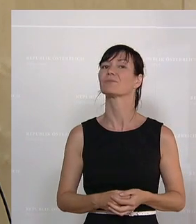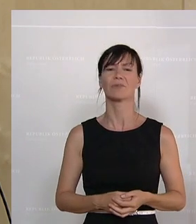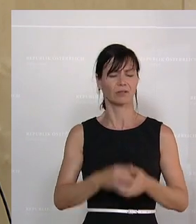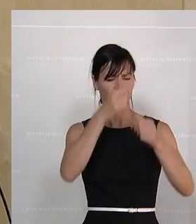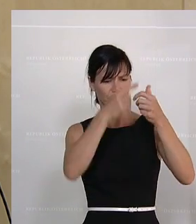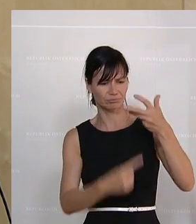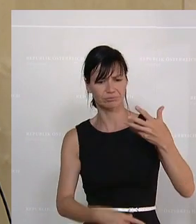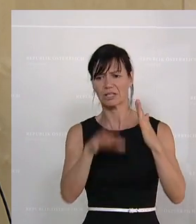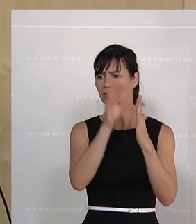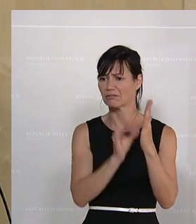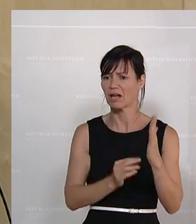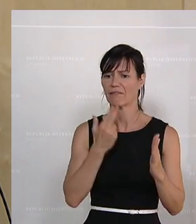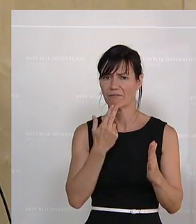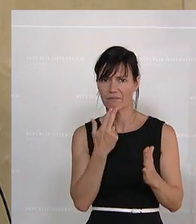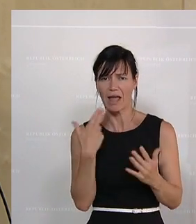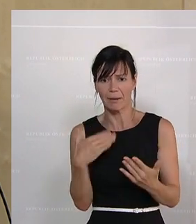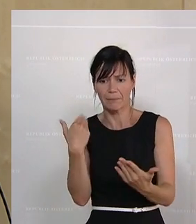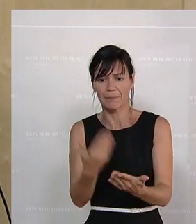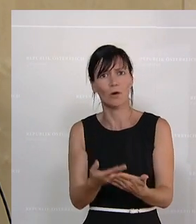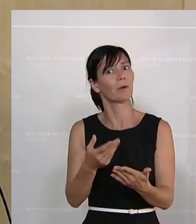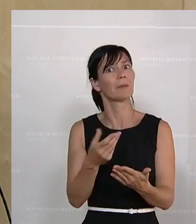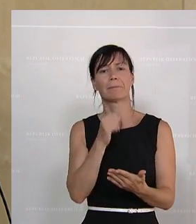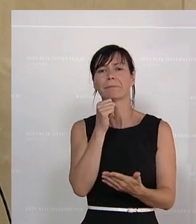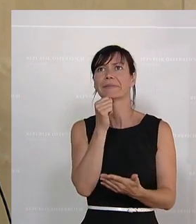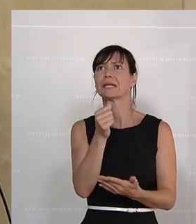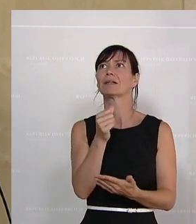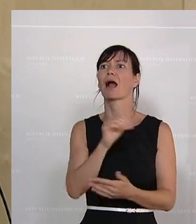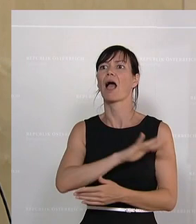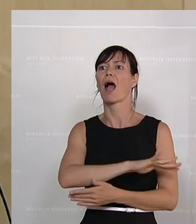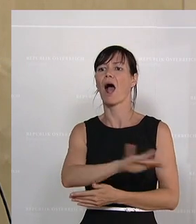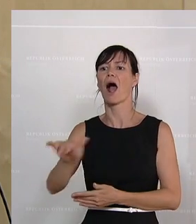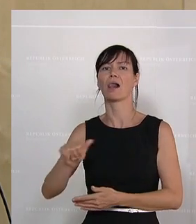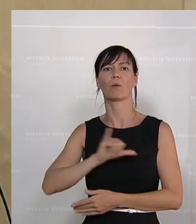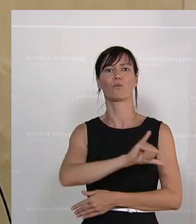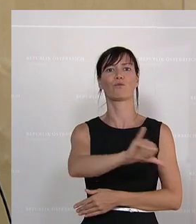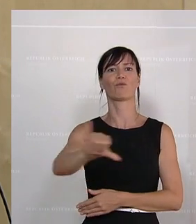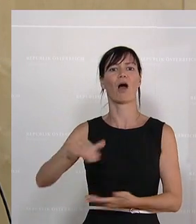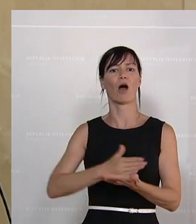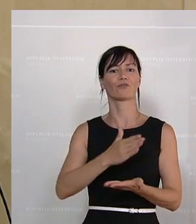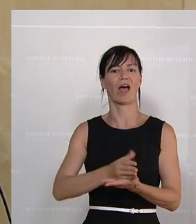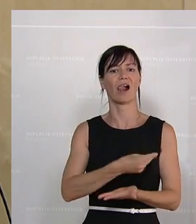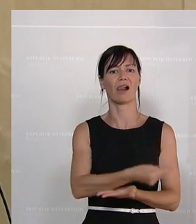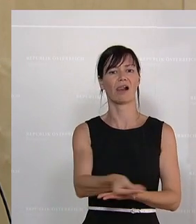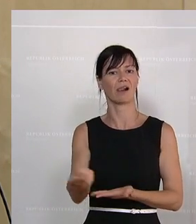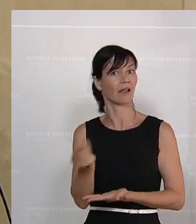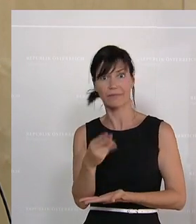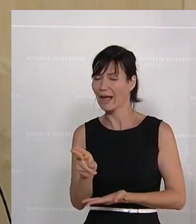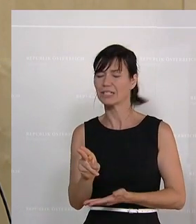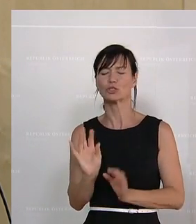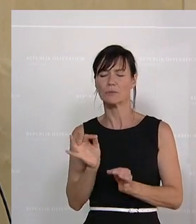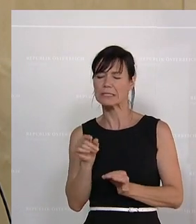sondern dass wir ganz gezielt auf die einzelnen bevölkerungsgruppen und einkommensgruppen rücksicht genommen haben